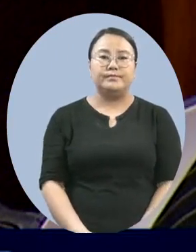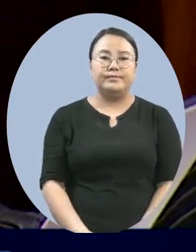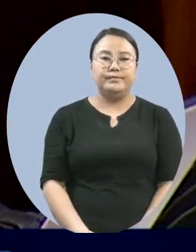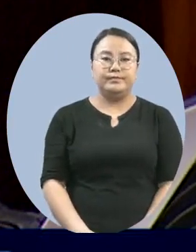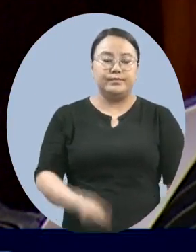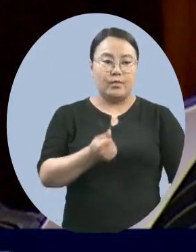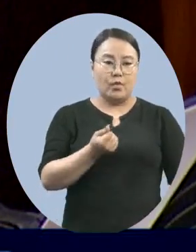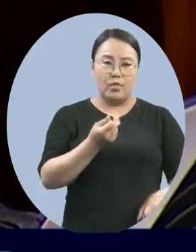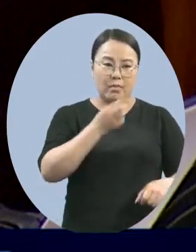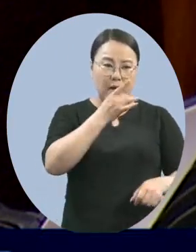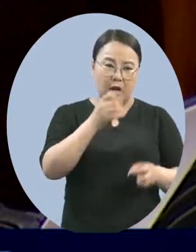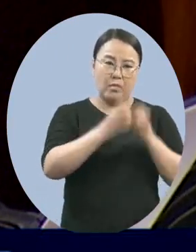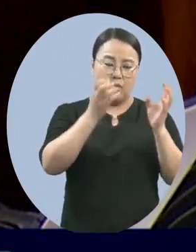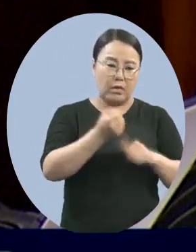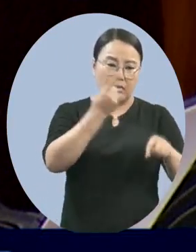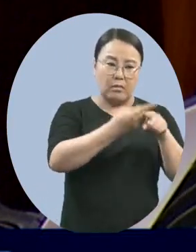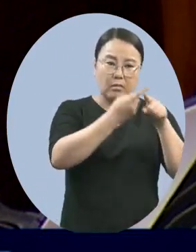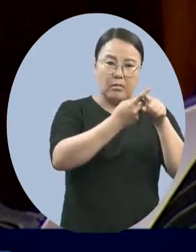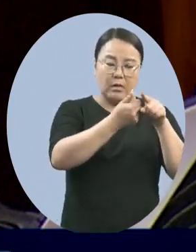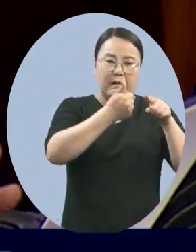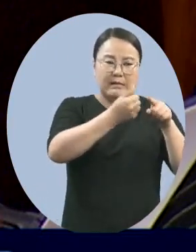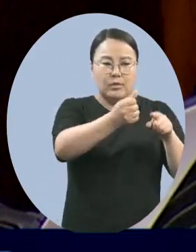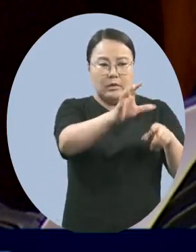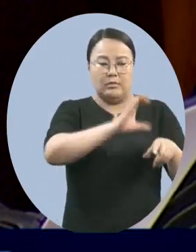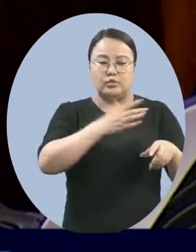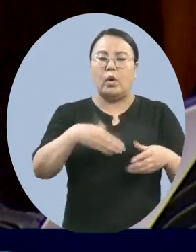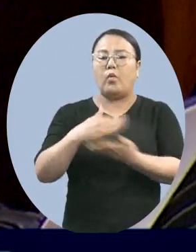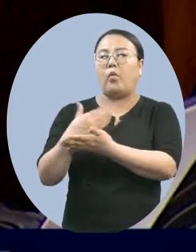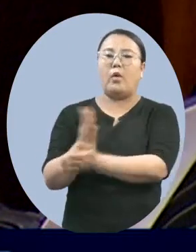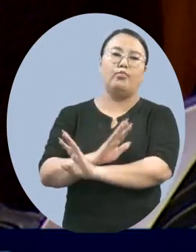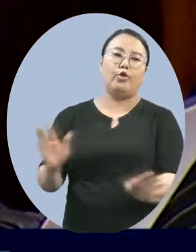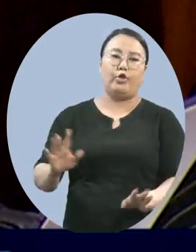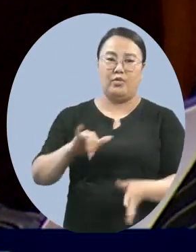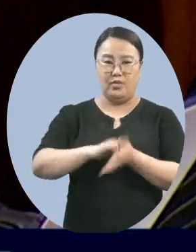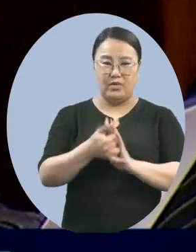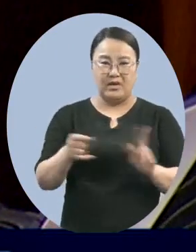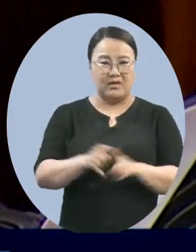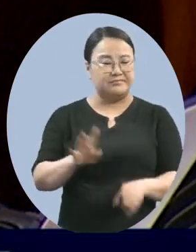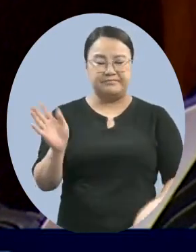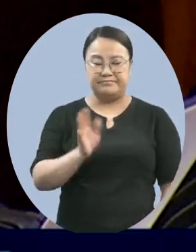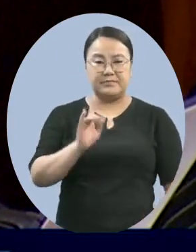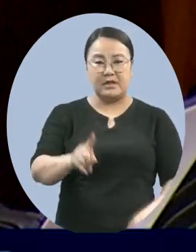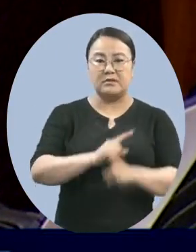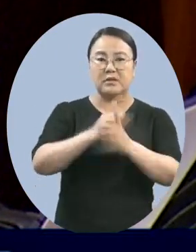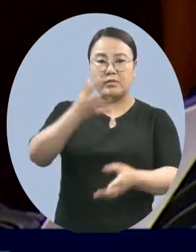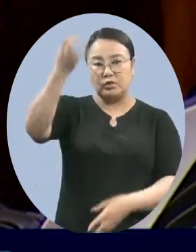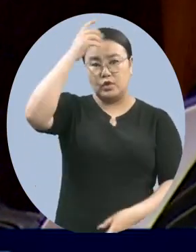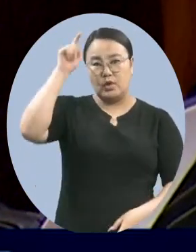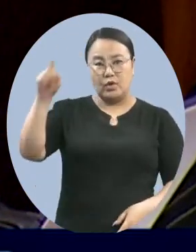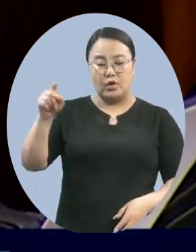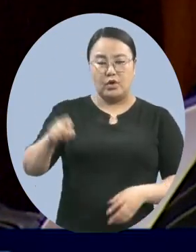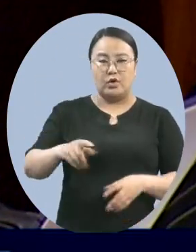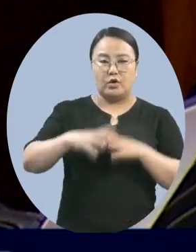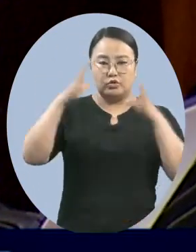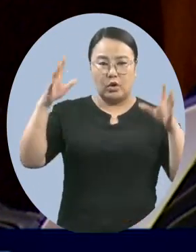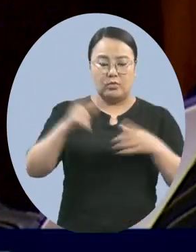Зөвхөн үнийн өсөлтөөс орж ирсэн төр зуурын орлогыг зүгээр хуваагаад хэрэглэж. Энд чинь тэр яг иний чинь дагаад төрийн томролт гээд